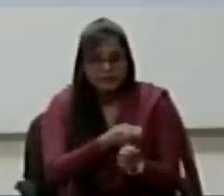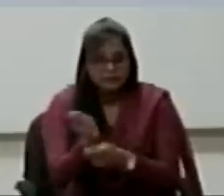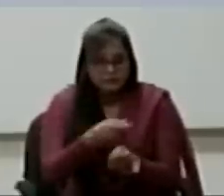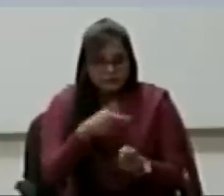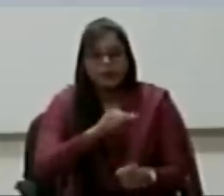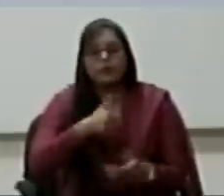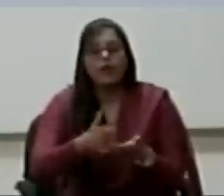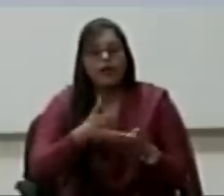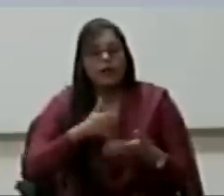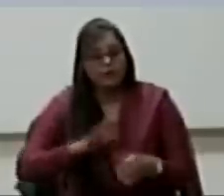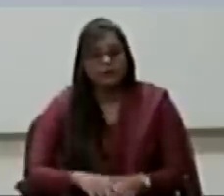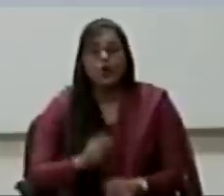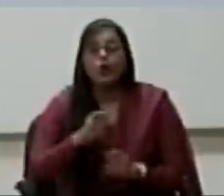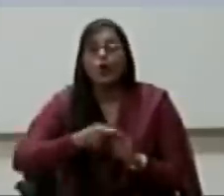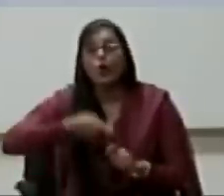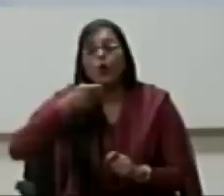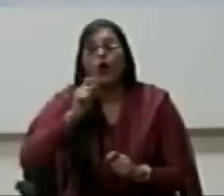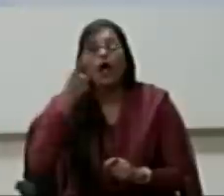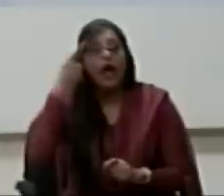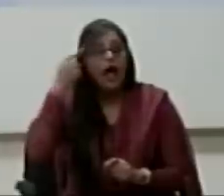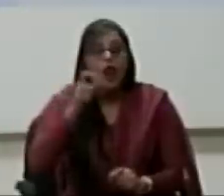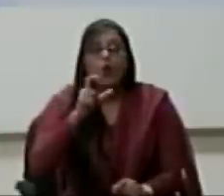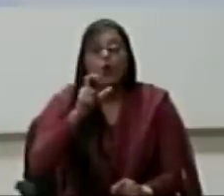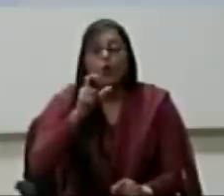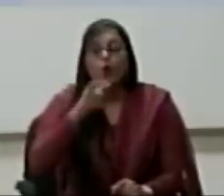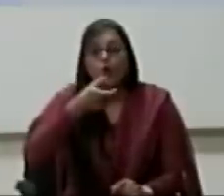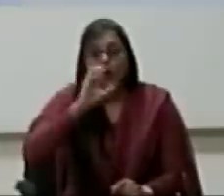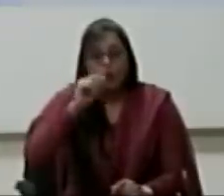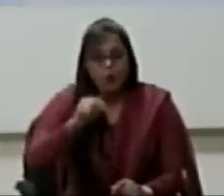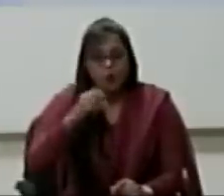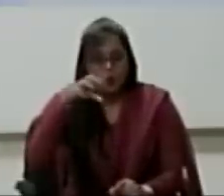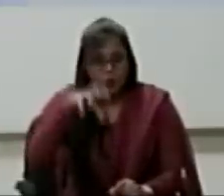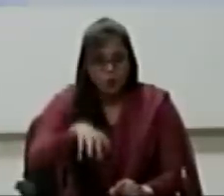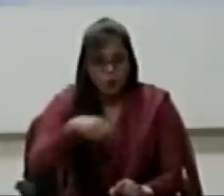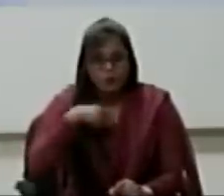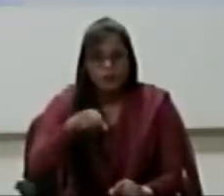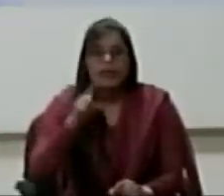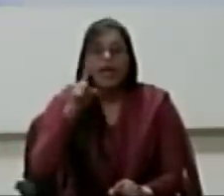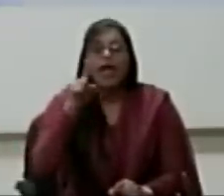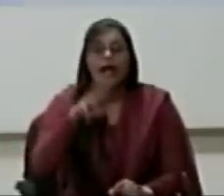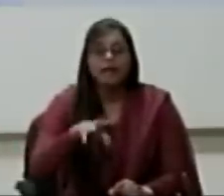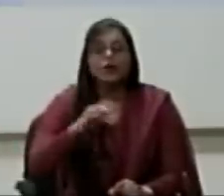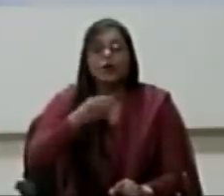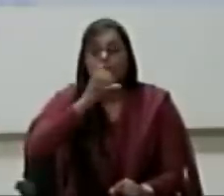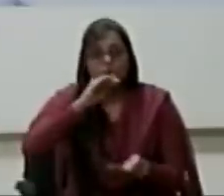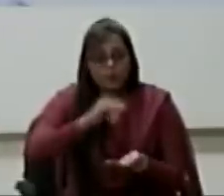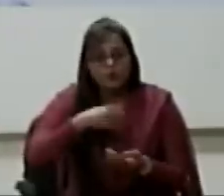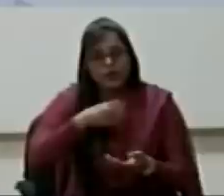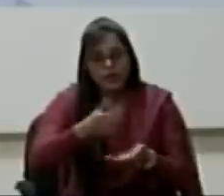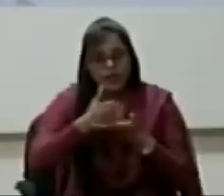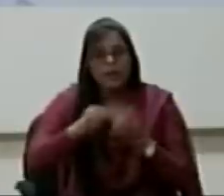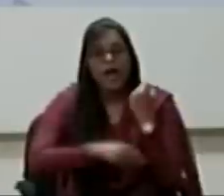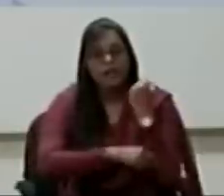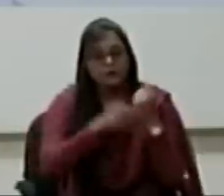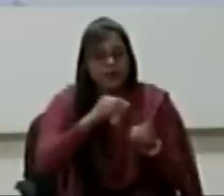এরপরে কোকাকোলা গ্রুপ 1,200টি 500 মিলিলিটার মিনারেল ওয়াটার বোতল সরবরাহ করেছে বিভিন্ন হাসপাতালের